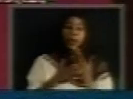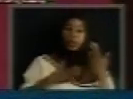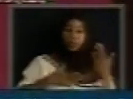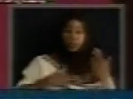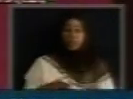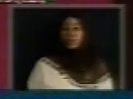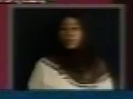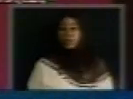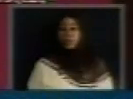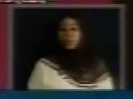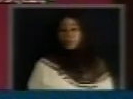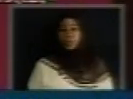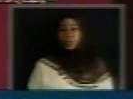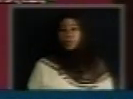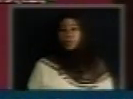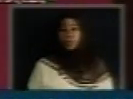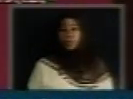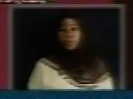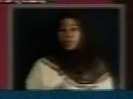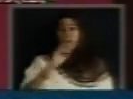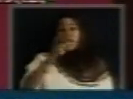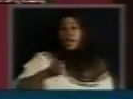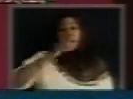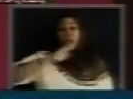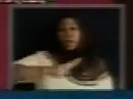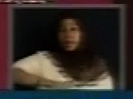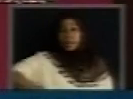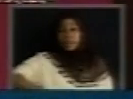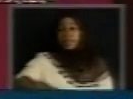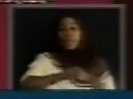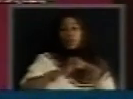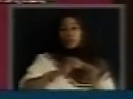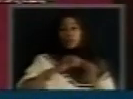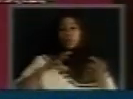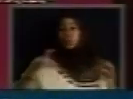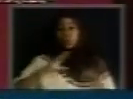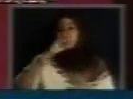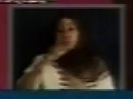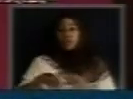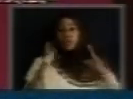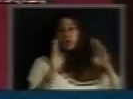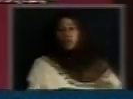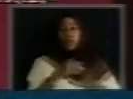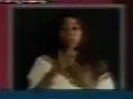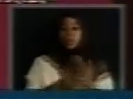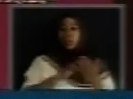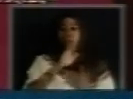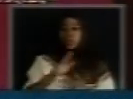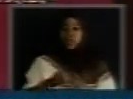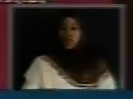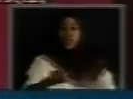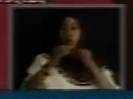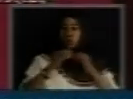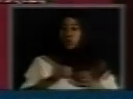Maridhiano ndugu zangu yana gharama. Gharama ya kuachilia mambo yako ili uchukue mambo ya mwenzako, na yeye kuachilia mambo yake ili achukue mambo